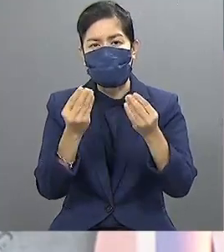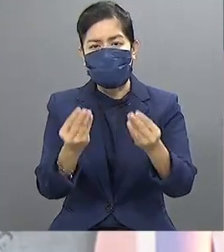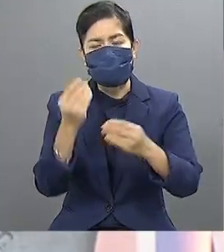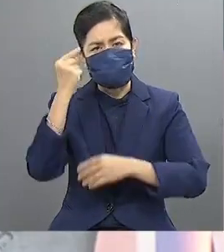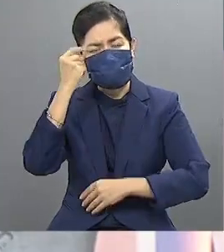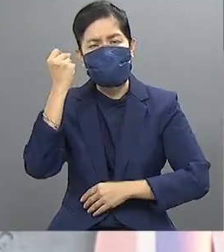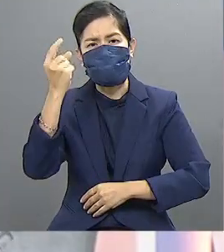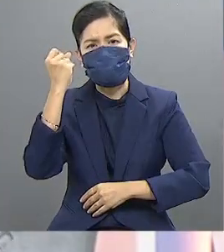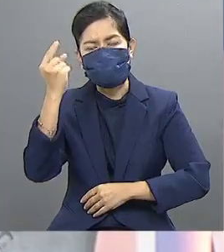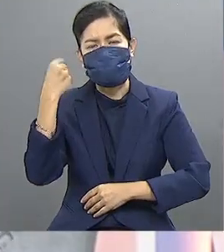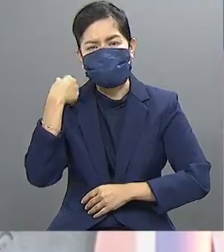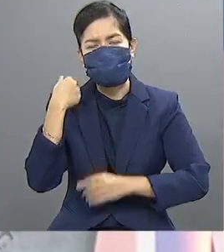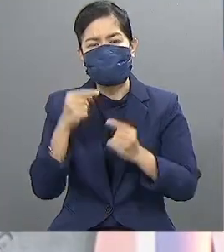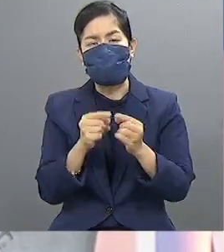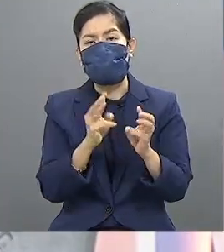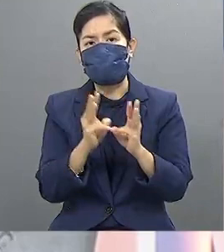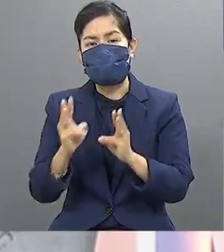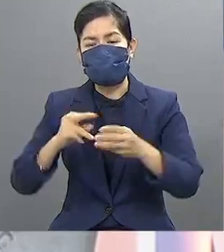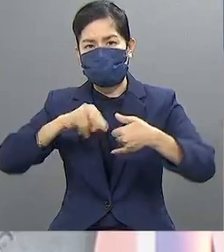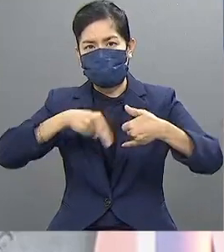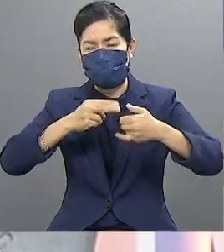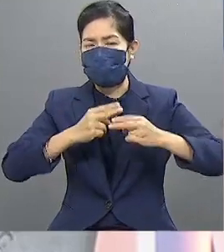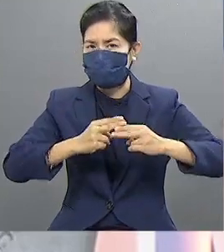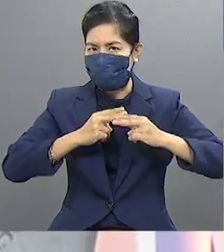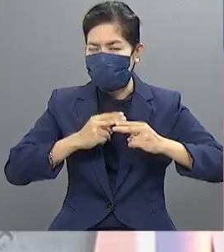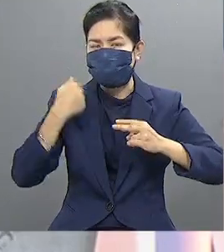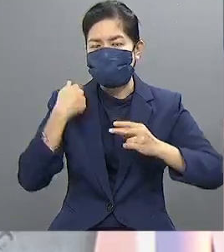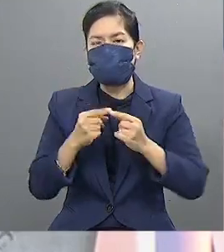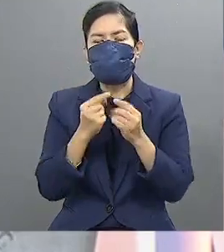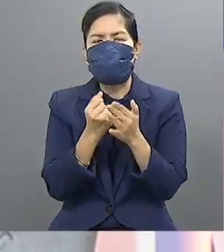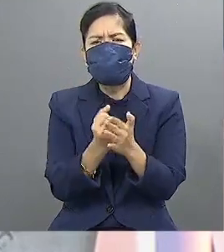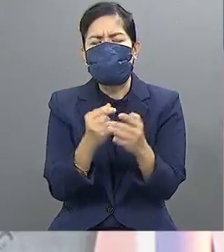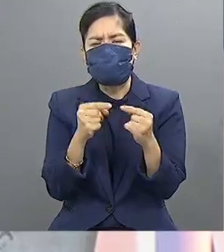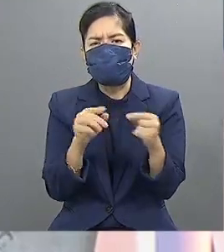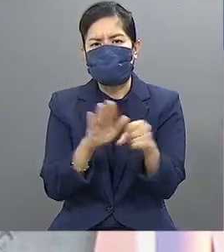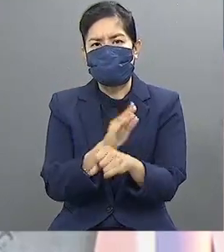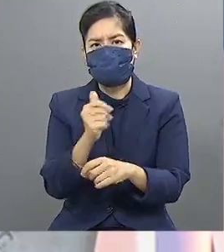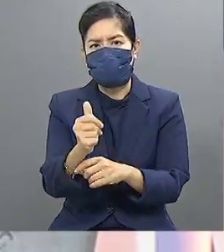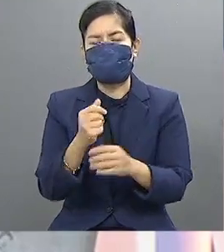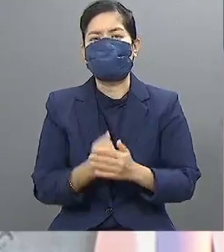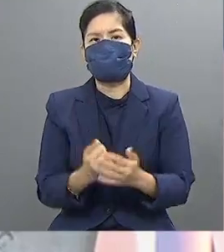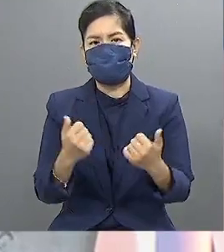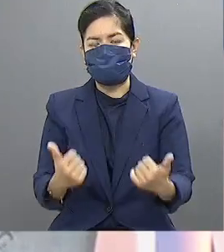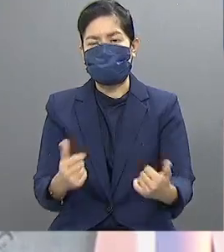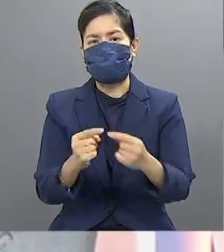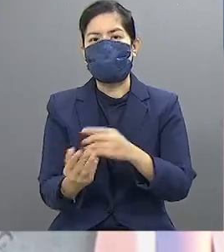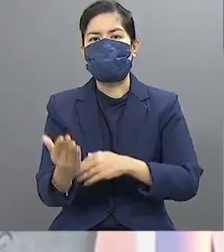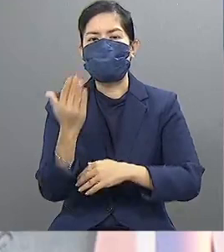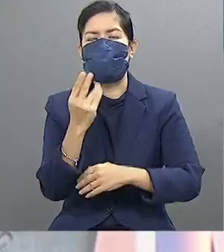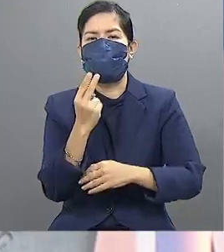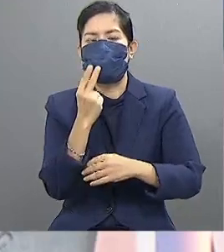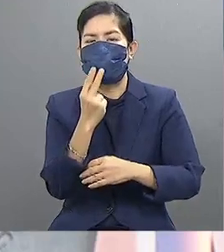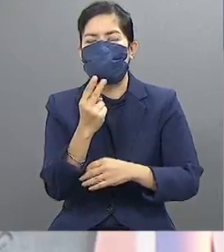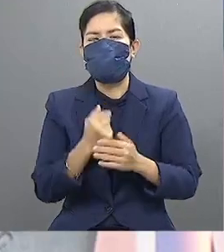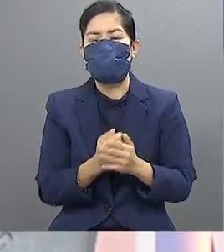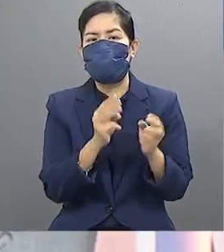แลตนเองจะเป็นการดูแลรักษาผู้ป่วยโรคไตที่ดีที่สุดนะคะดังนั้นเช้านี้จะชวนคุณผู้ชมมาดูแลรักษาไตของเราร่วมกัน